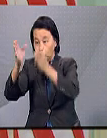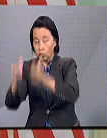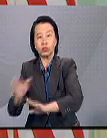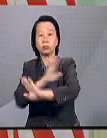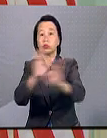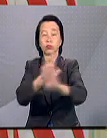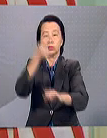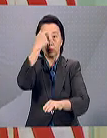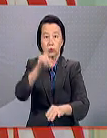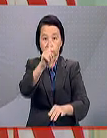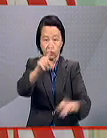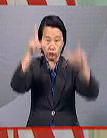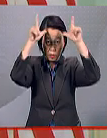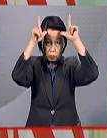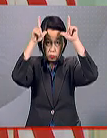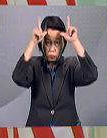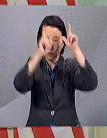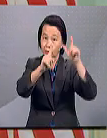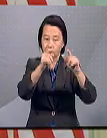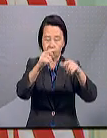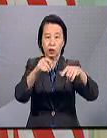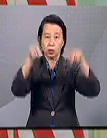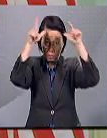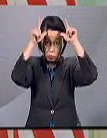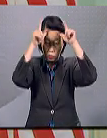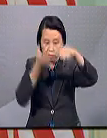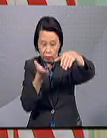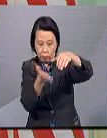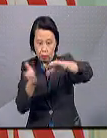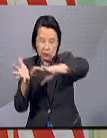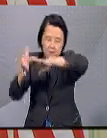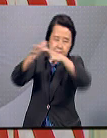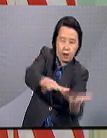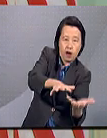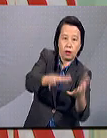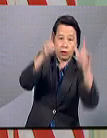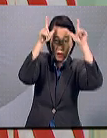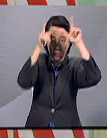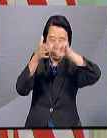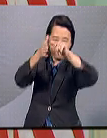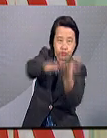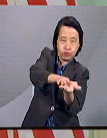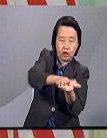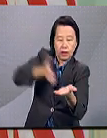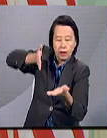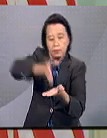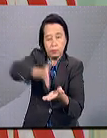Untuk seekor lembu dari segi untuk menumbangkan lembu, sembelih